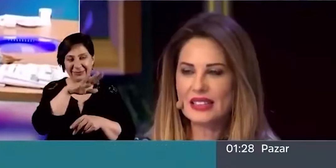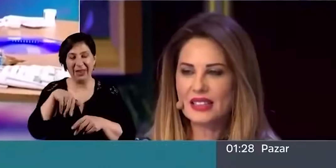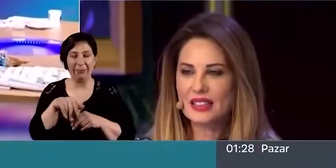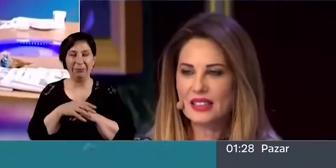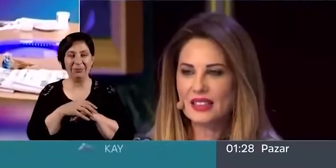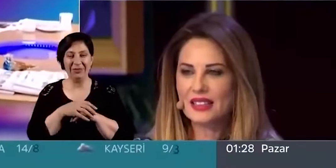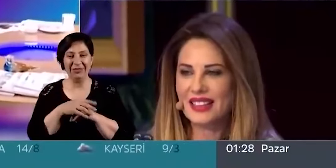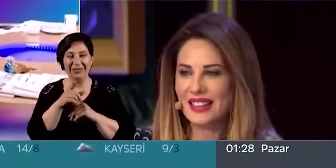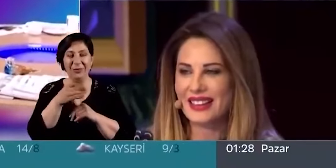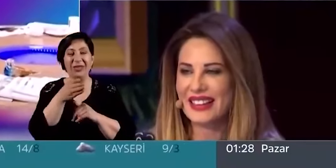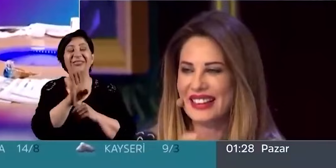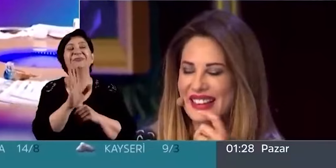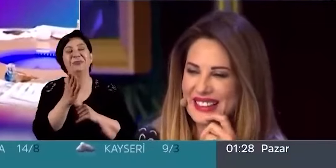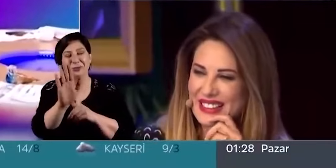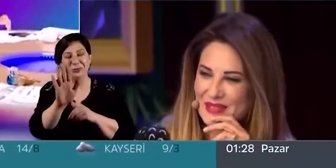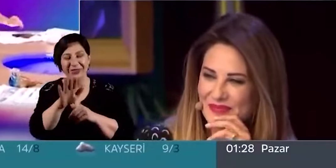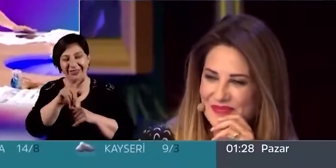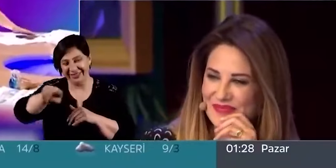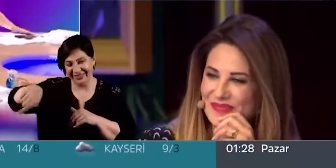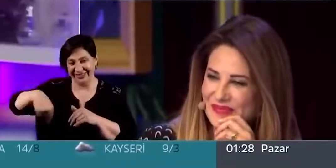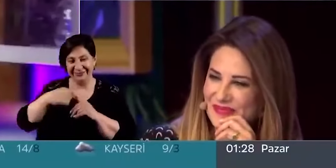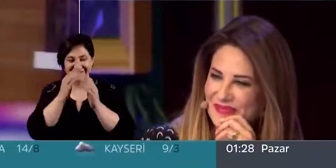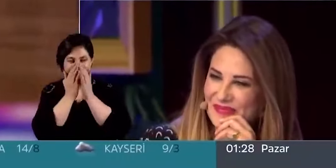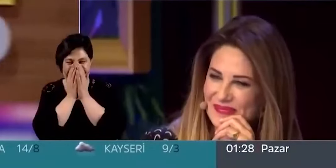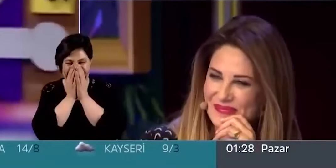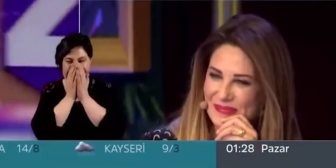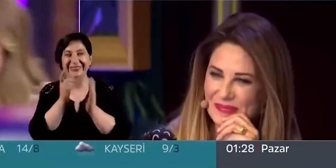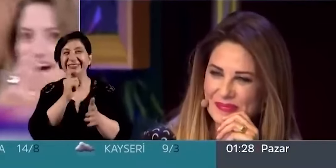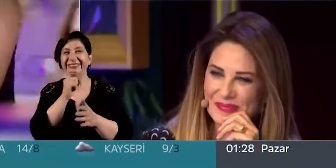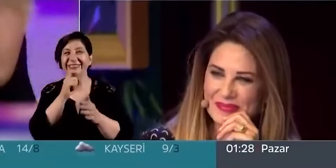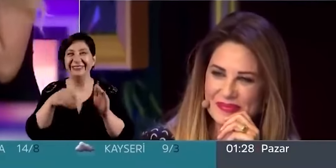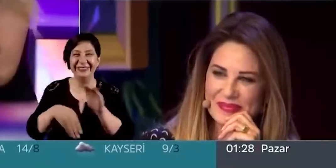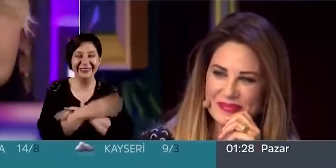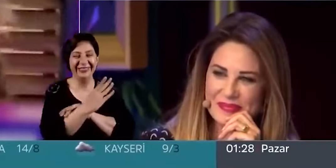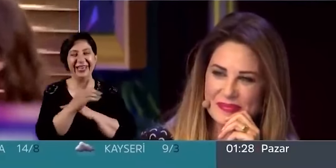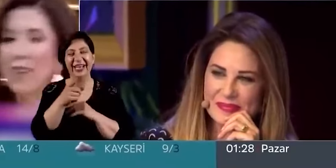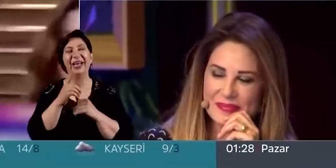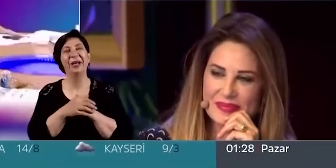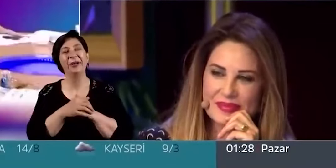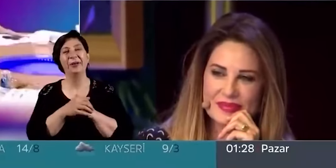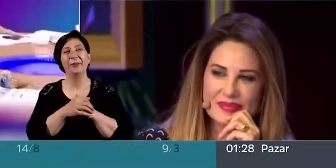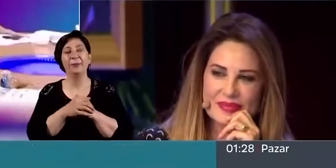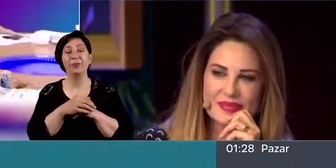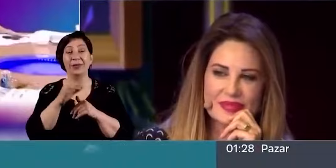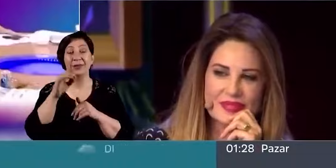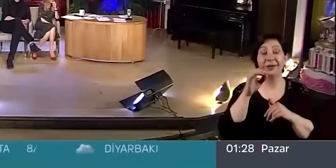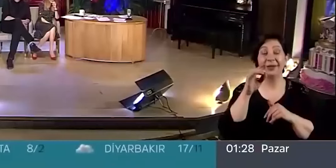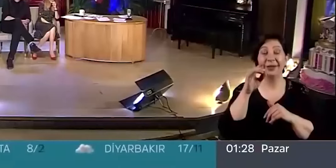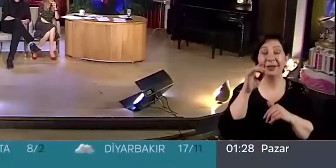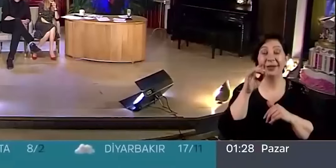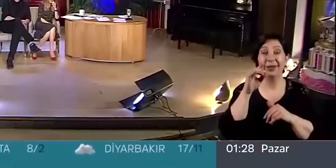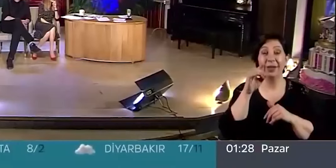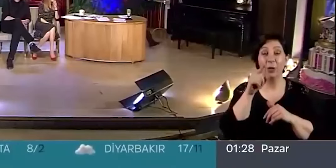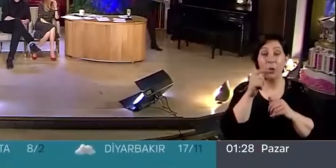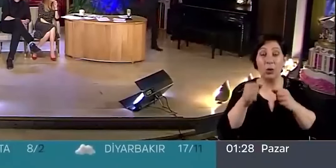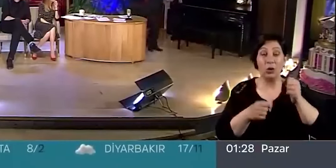şuradan bir gideyim. Ben gidilmiyor. Dur. Gidilmiyor. Yanlış yere çıkarsın daha çok gülersin. Dur. Bu arada